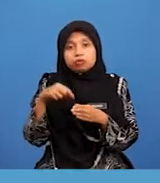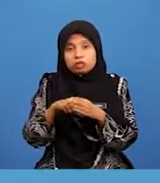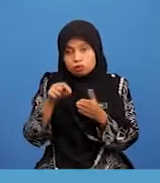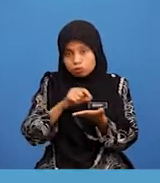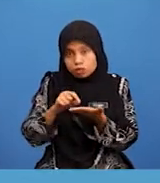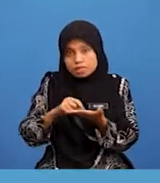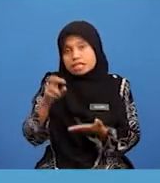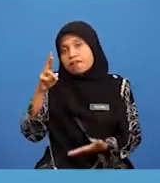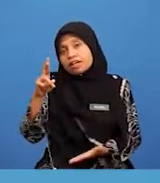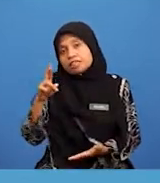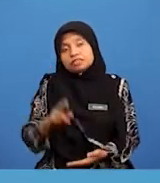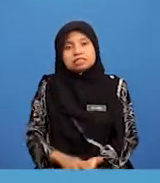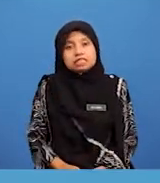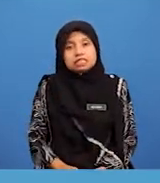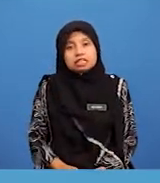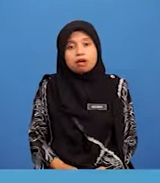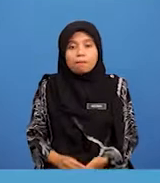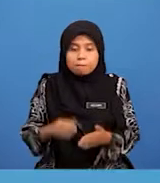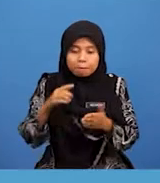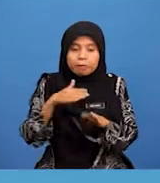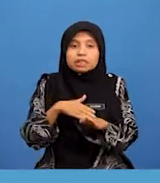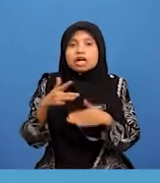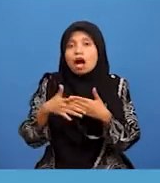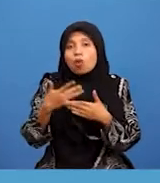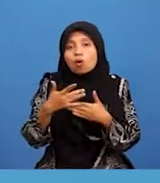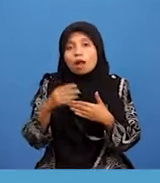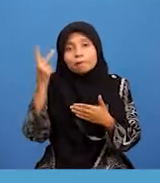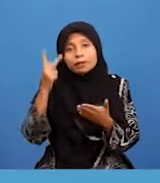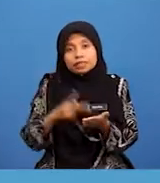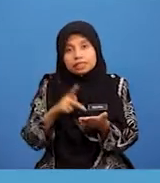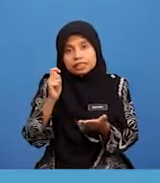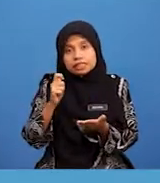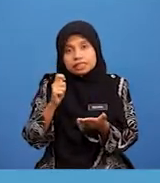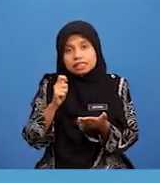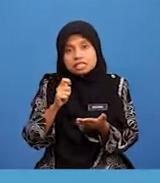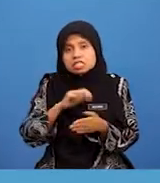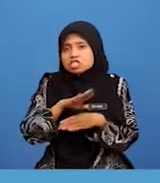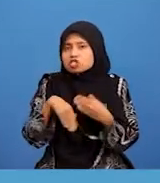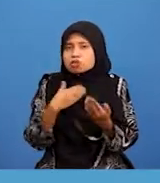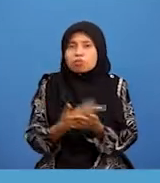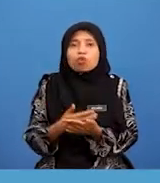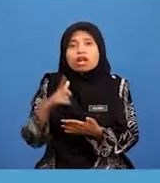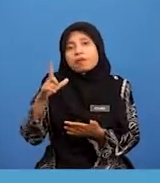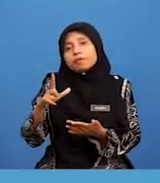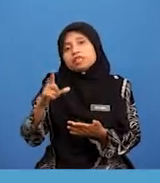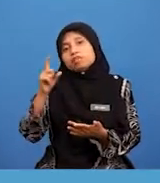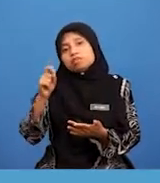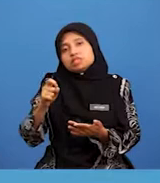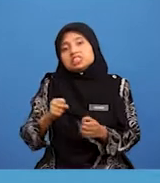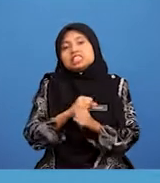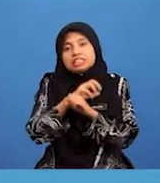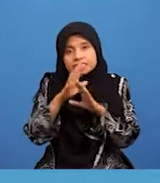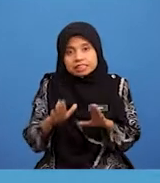akan direkod dengan butiran realisasi. Seperti awal penerangan sebelum ini, segala